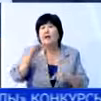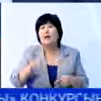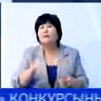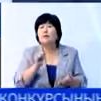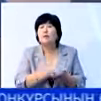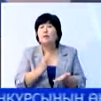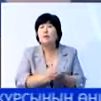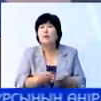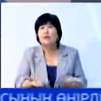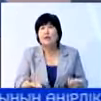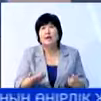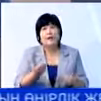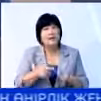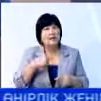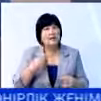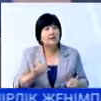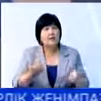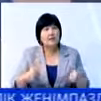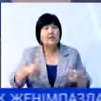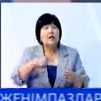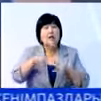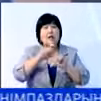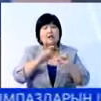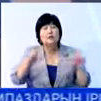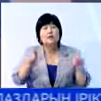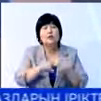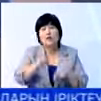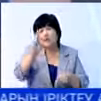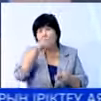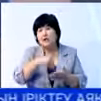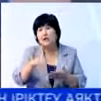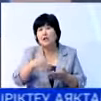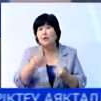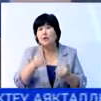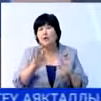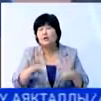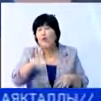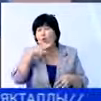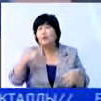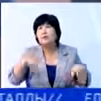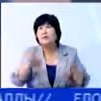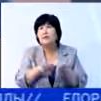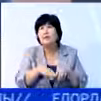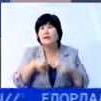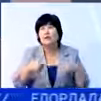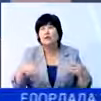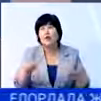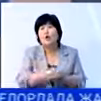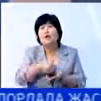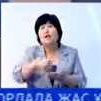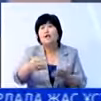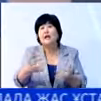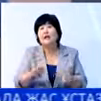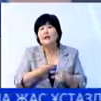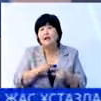бар. Фирмы Однодневки дейміз, сондай кәсіпорындардан осы мемлекеттік сатып алу шеңбері аясында көбінесе жаңағыдай солардан құжат сатып аламыз.